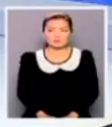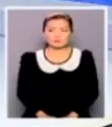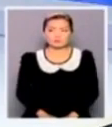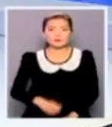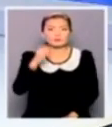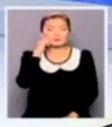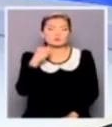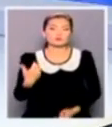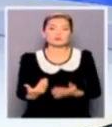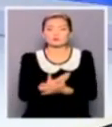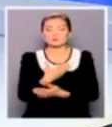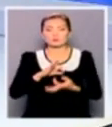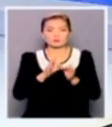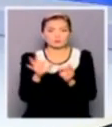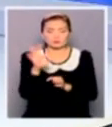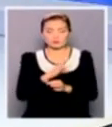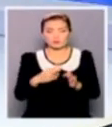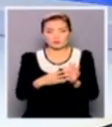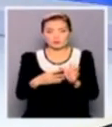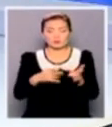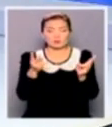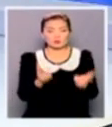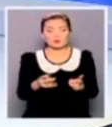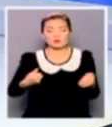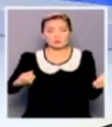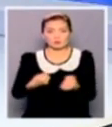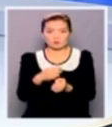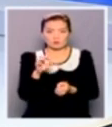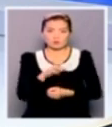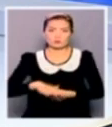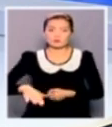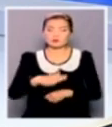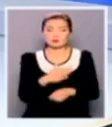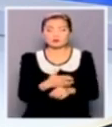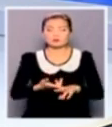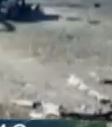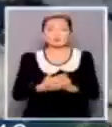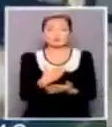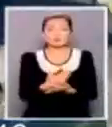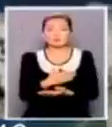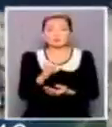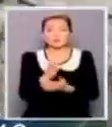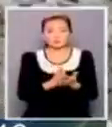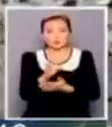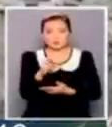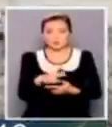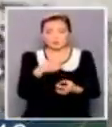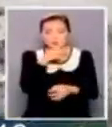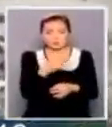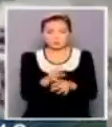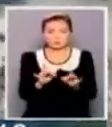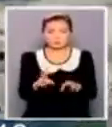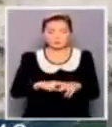Стали известны новые подробности о 9 погибших в ДТП в Атрауской области. По информации пресс-службы областного